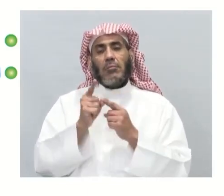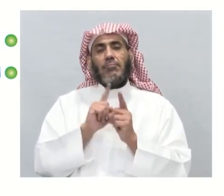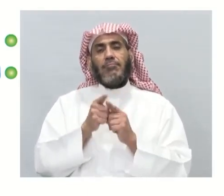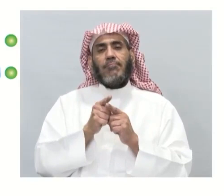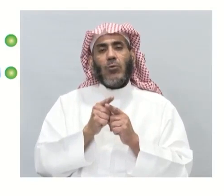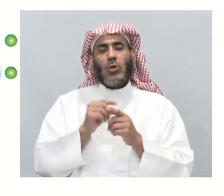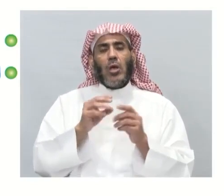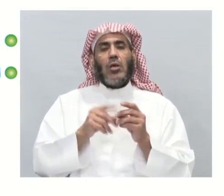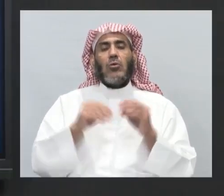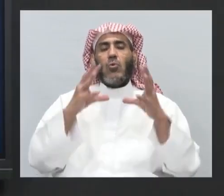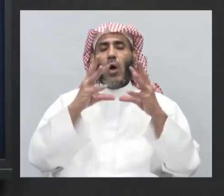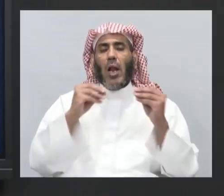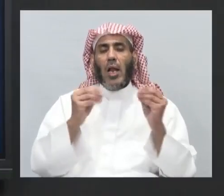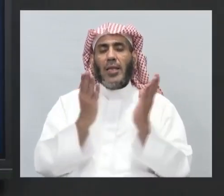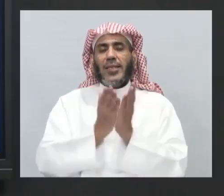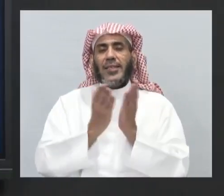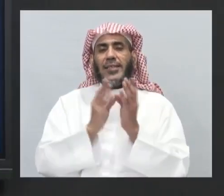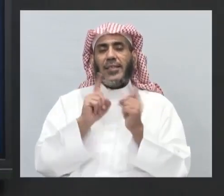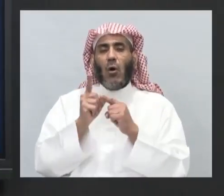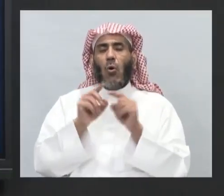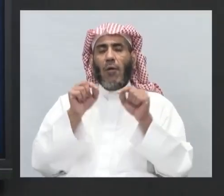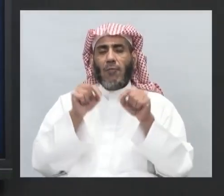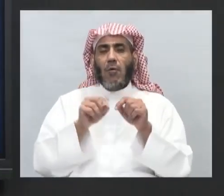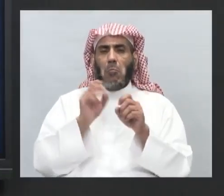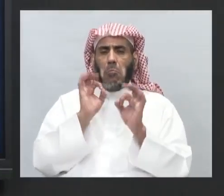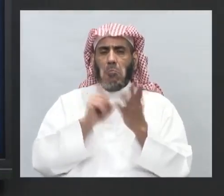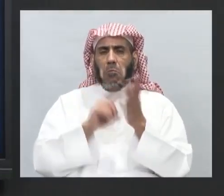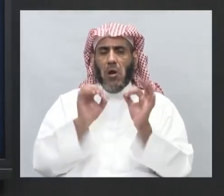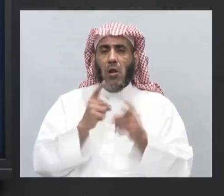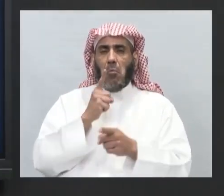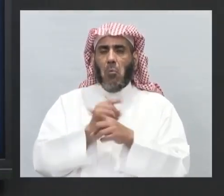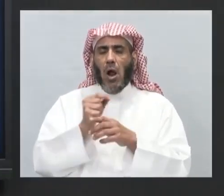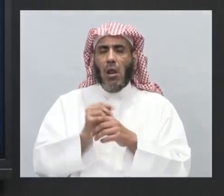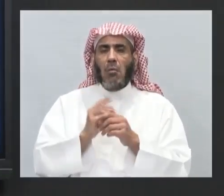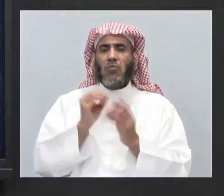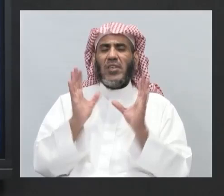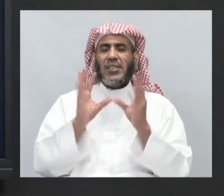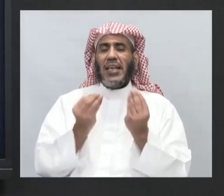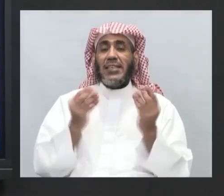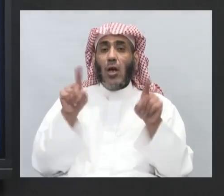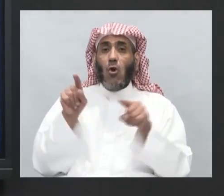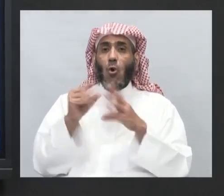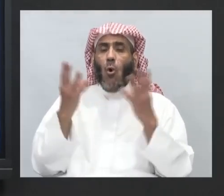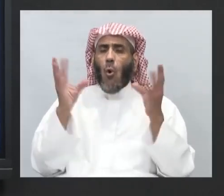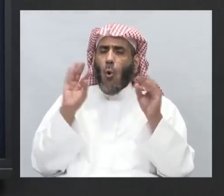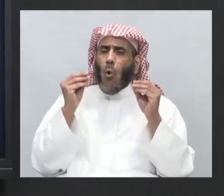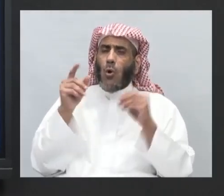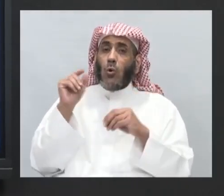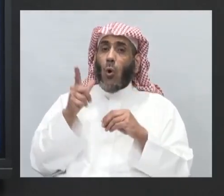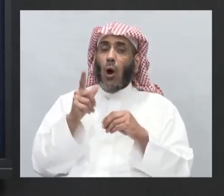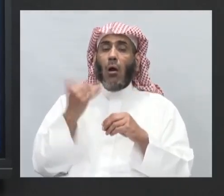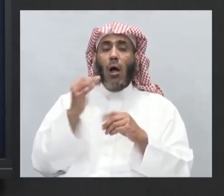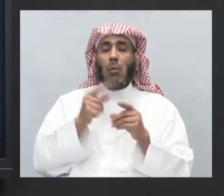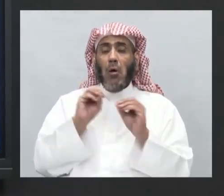وانت تحلل بعد ذلك الدرس تقول فعلا انه والله المعلم اليوم في حصه اللغه العربيه استخدم هذا في حصه